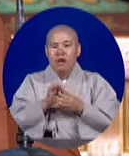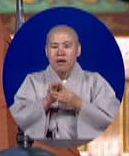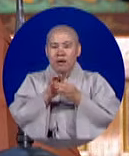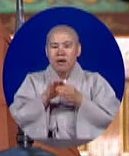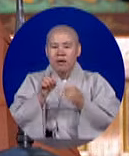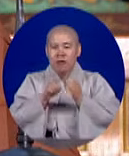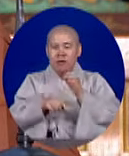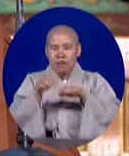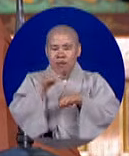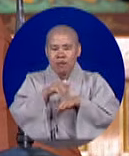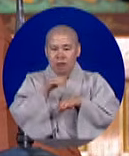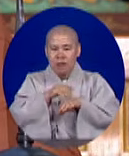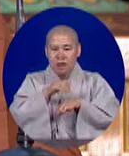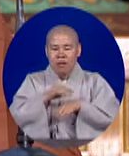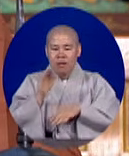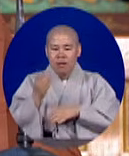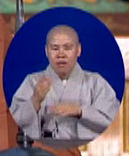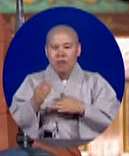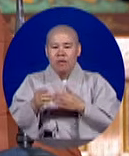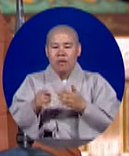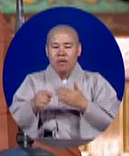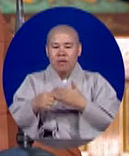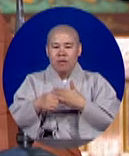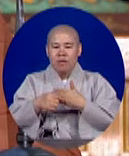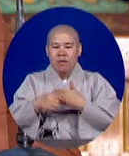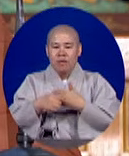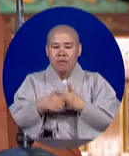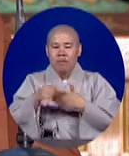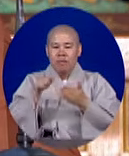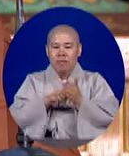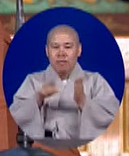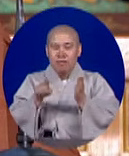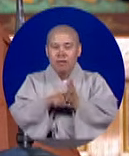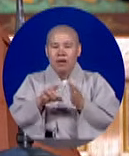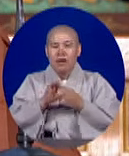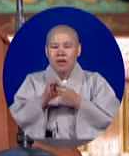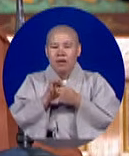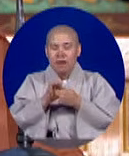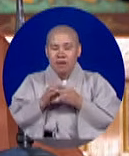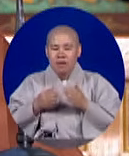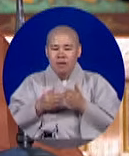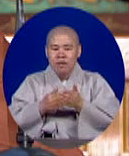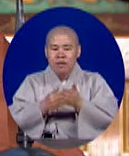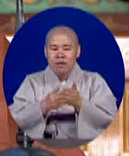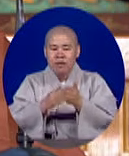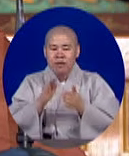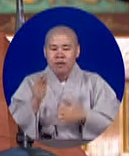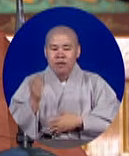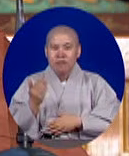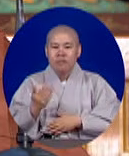수행이고 이제 신심에 의한 정진이다. 이렇게 얘기를 합니다.